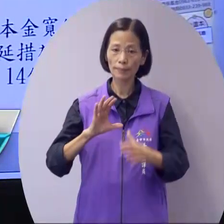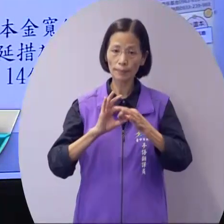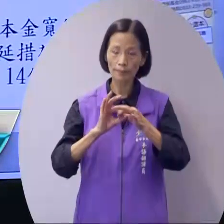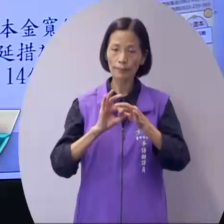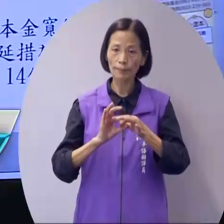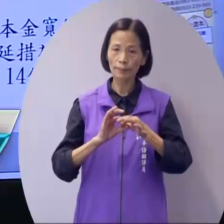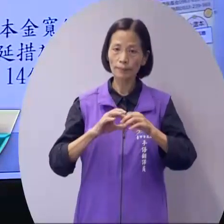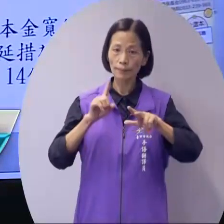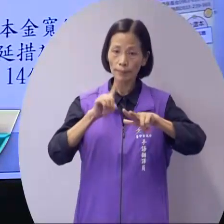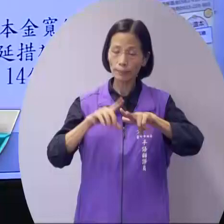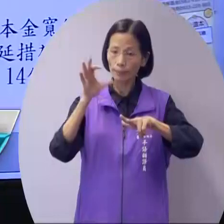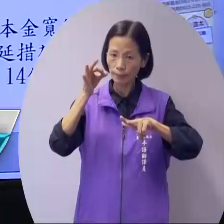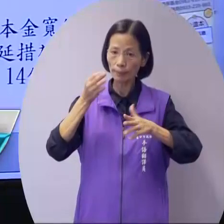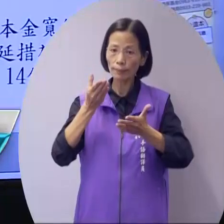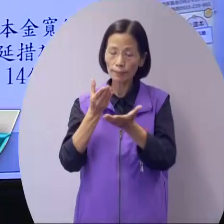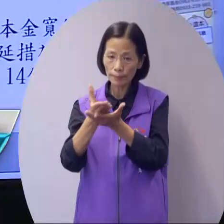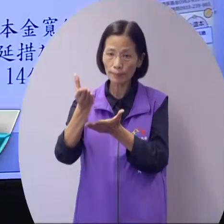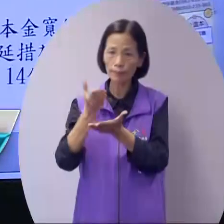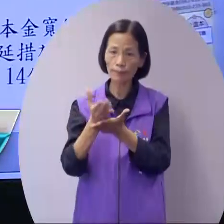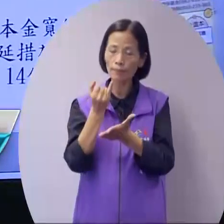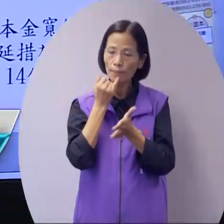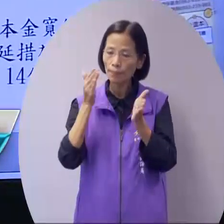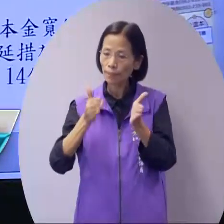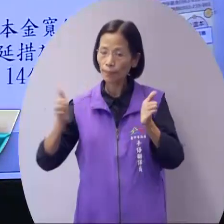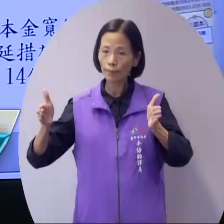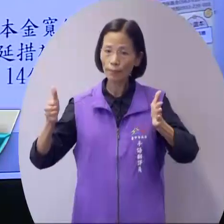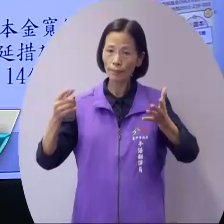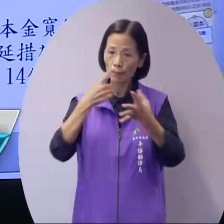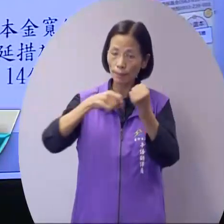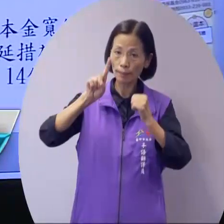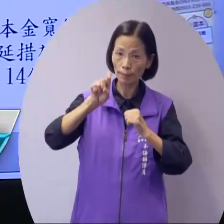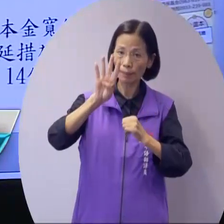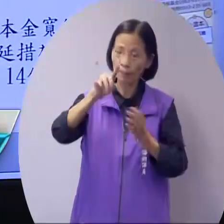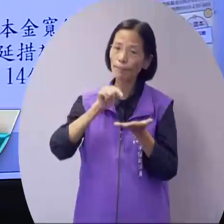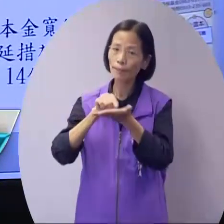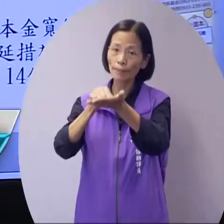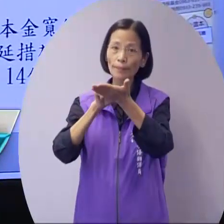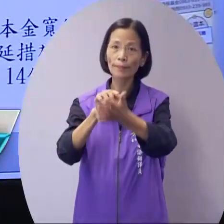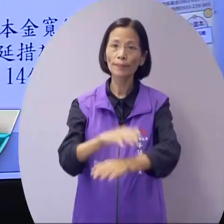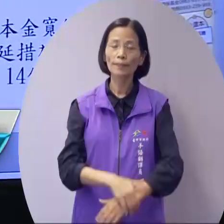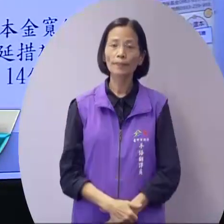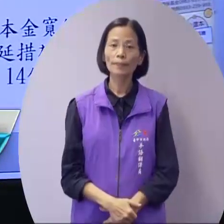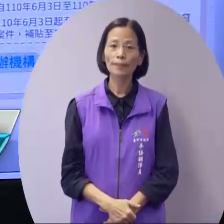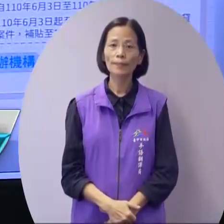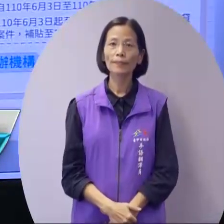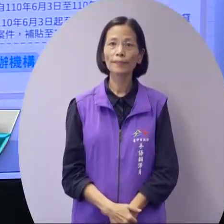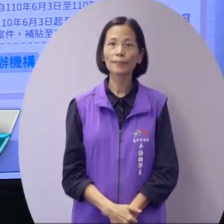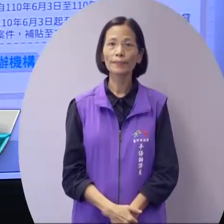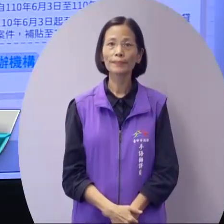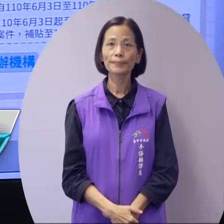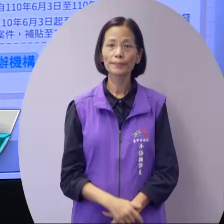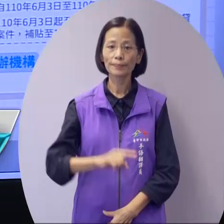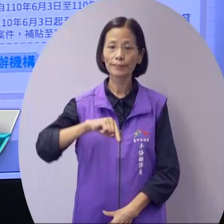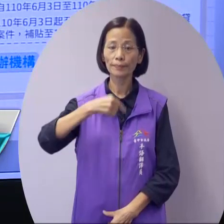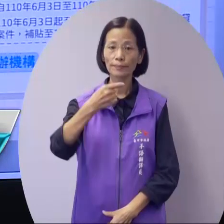金返还展延措施，目前共有14件提出申请。好，下一页。